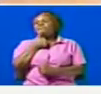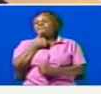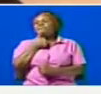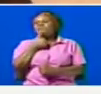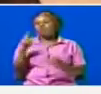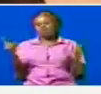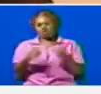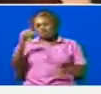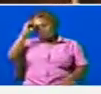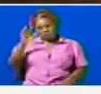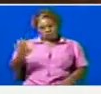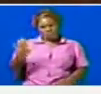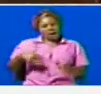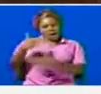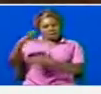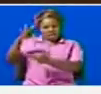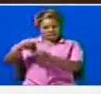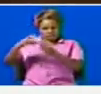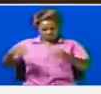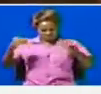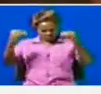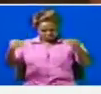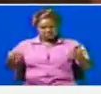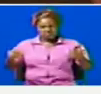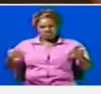kwa kifupi maoni yako baada ya uchaguzi kuahirishwa.